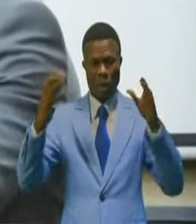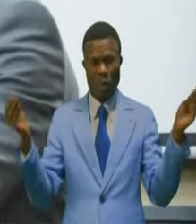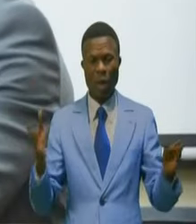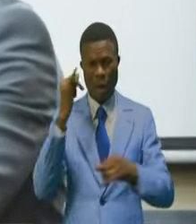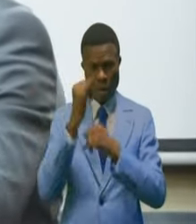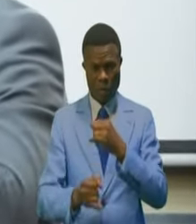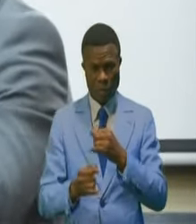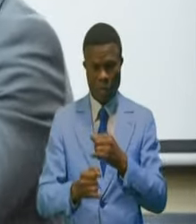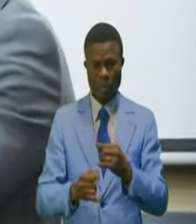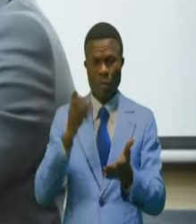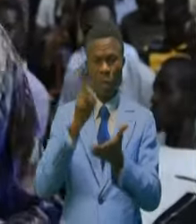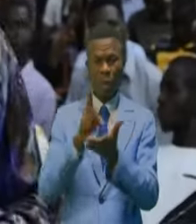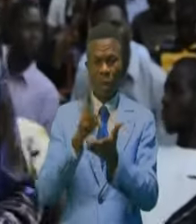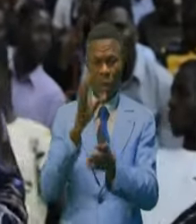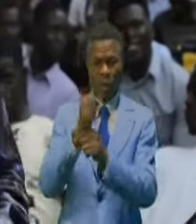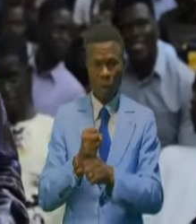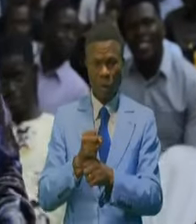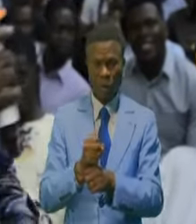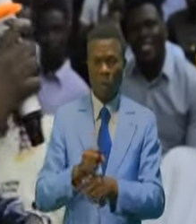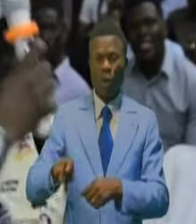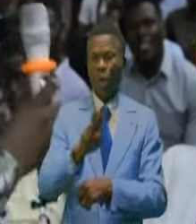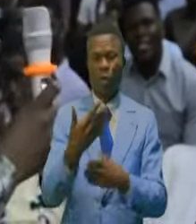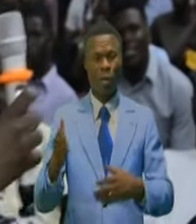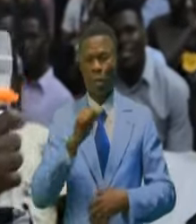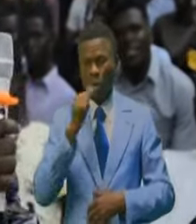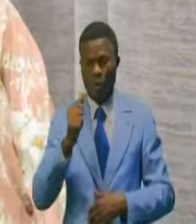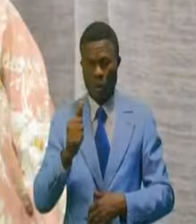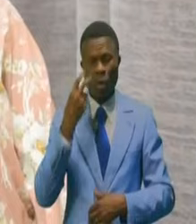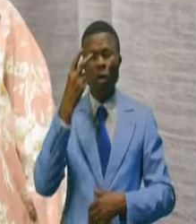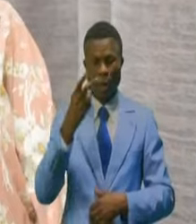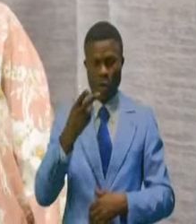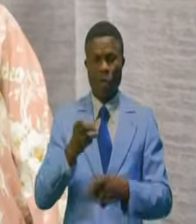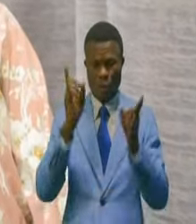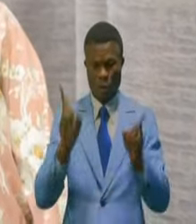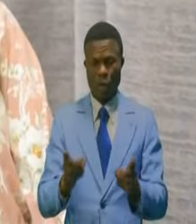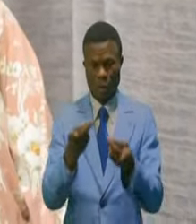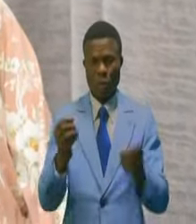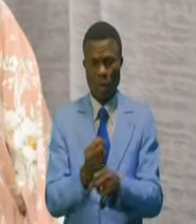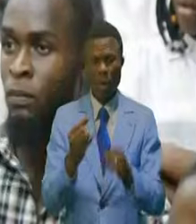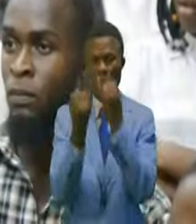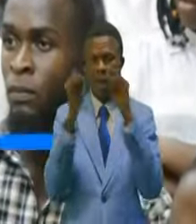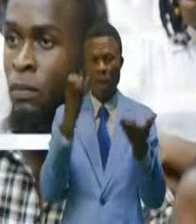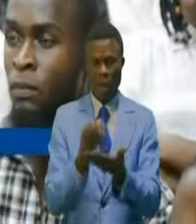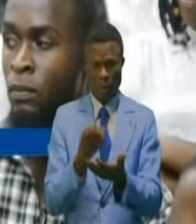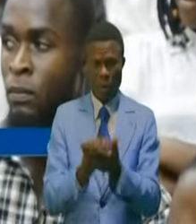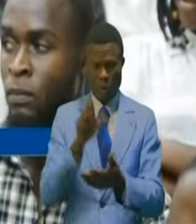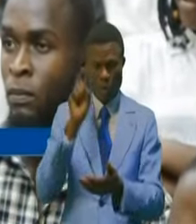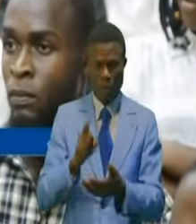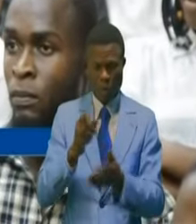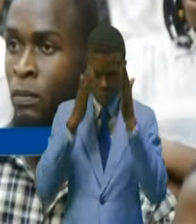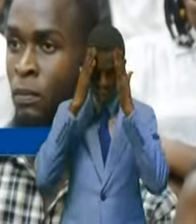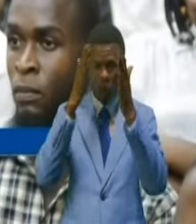finish, des diplômés EC ne soient pas en déphasage avec les réalités professionnelles. L'indépendance économique doit être